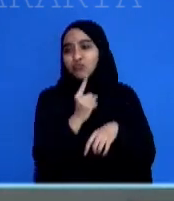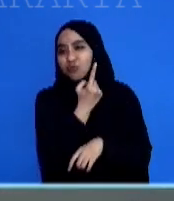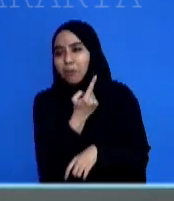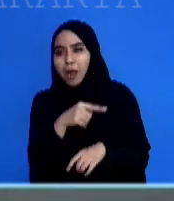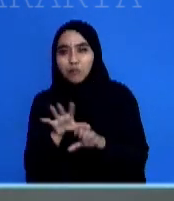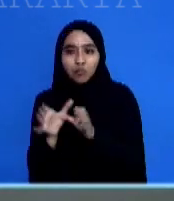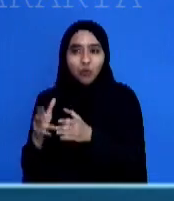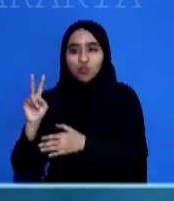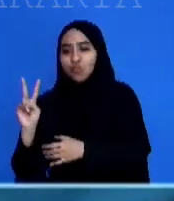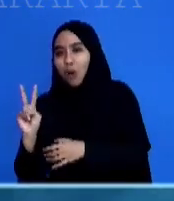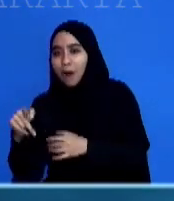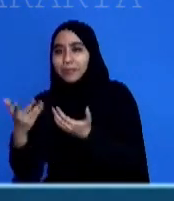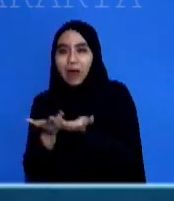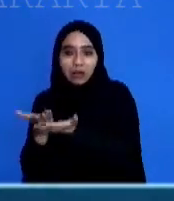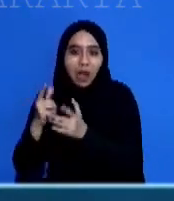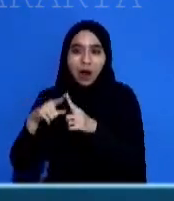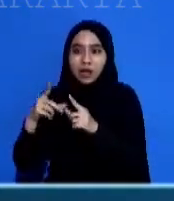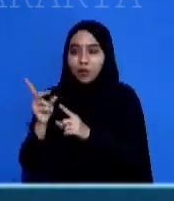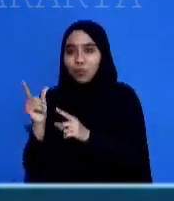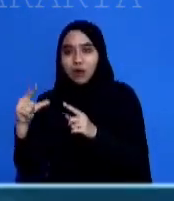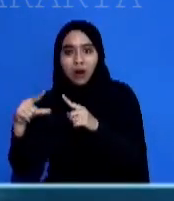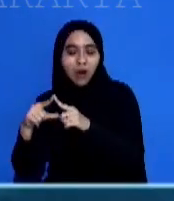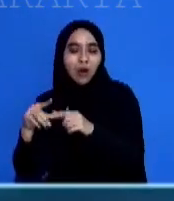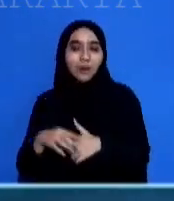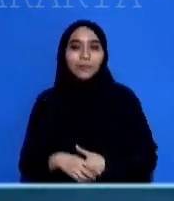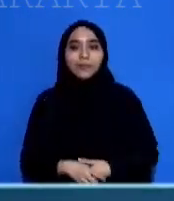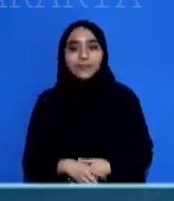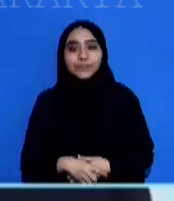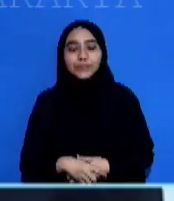ruang dan Aul demikian Mad Ridwan TVRI yyakarta melaporkan